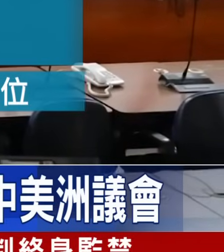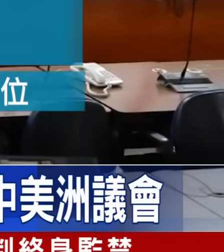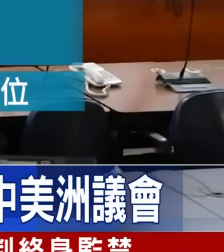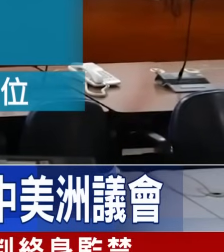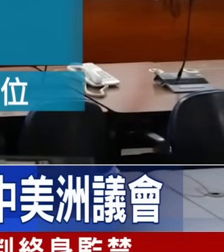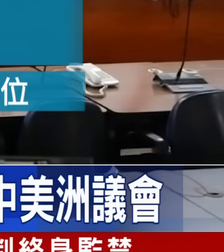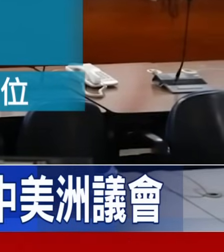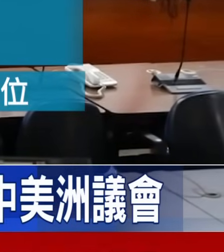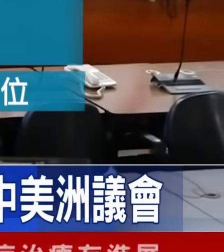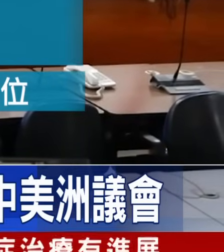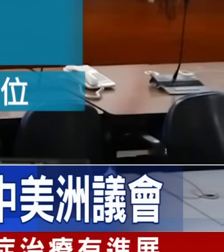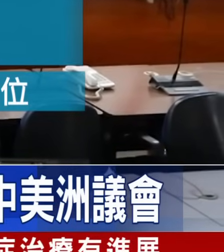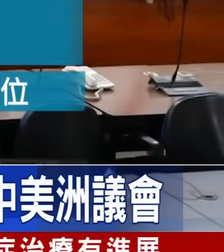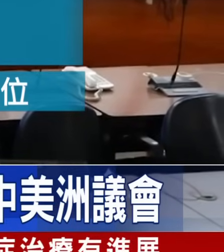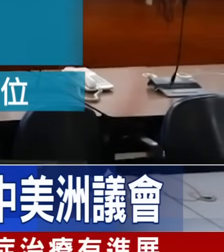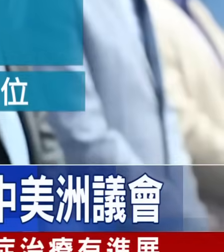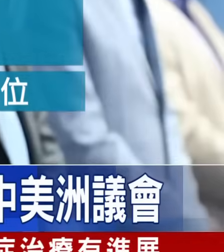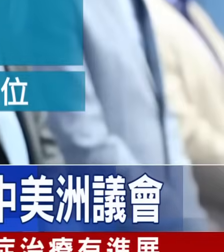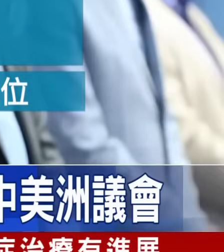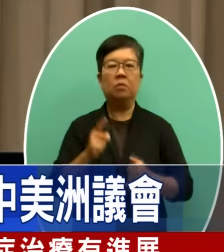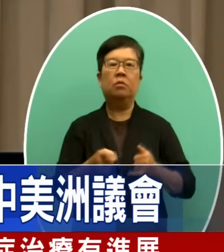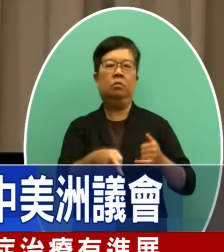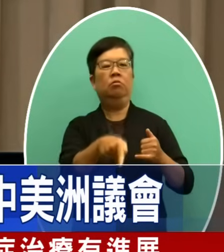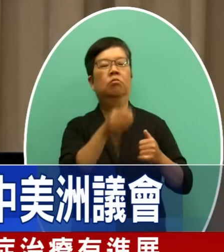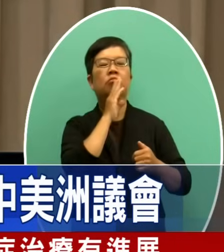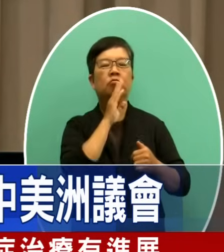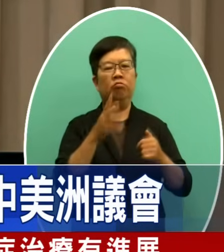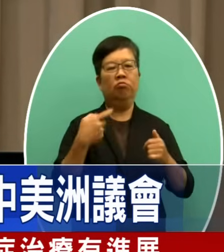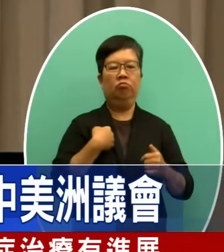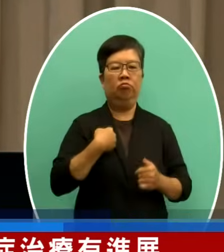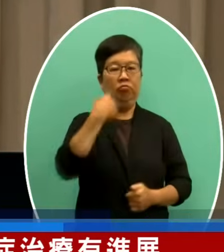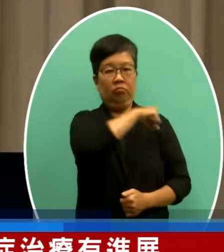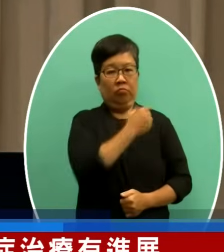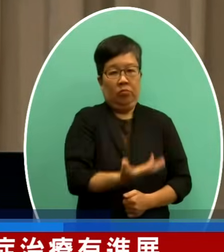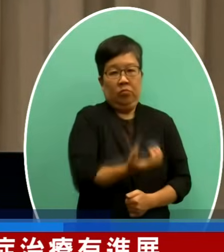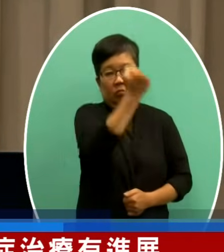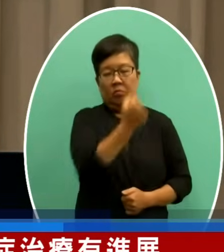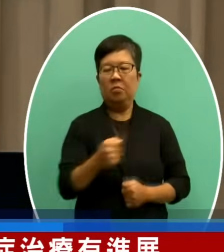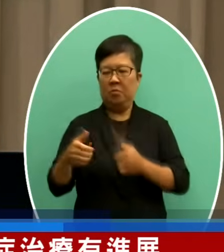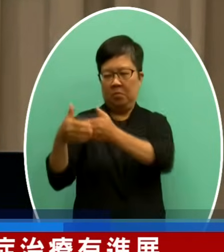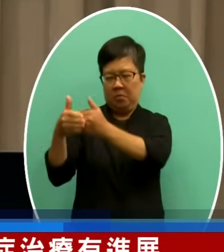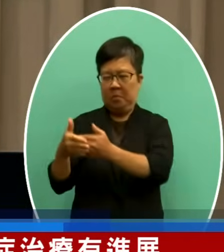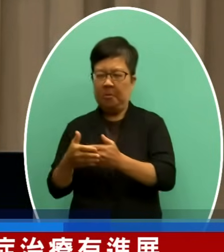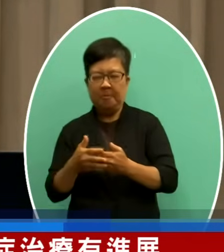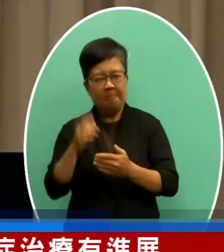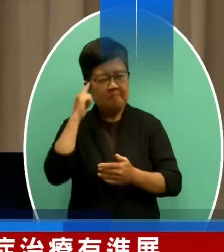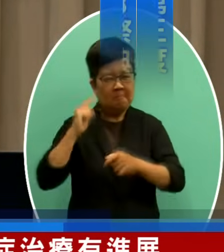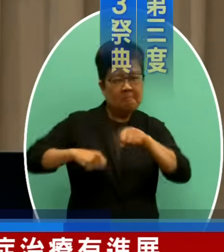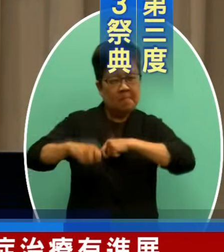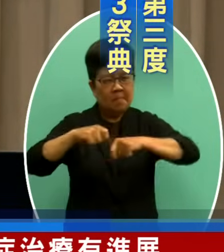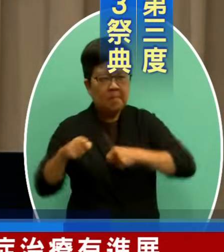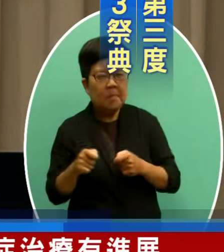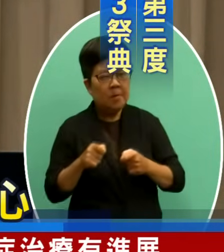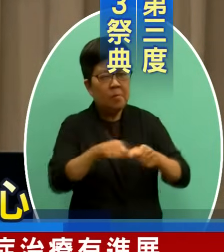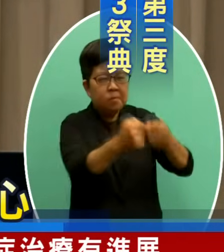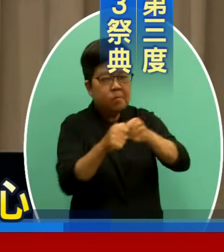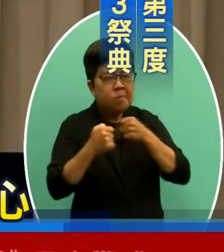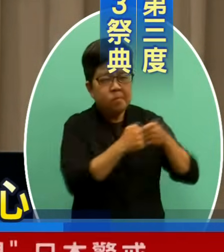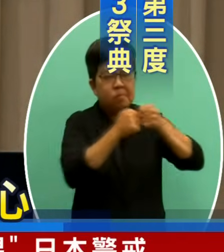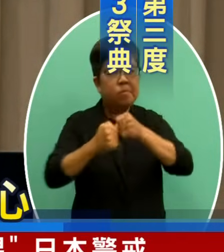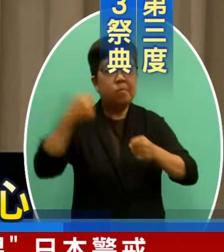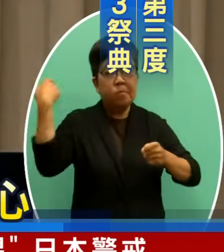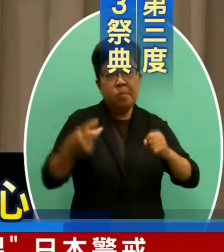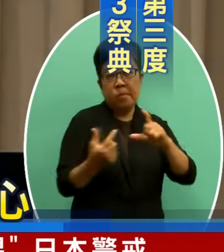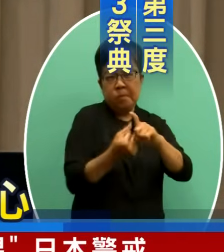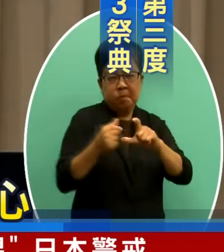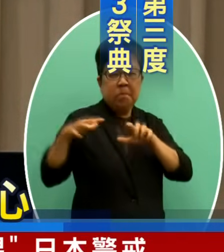员，并取消台湾常驻观察员的地位， 凸显中国处心积虑破坏中美洲民主以及在区域